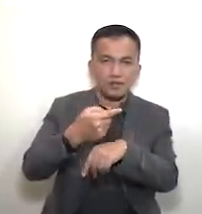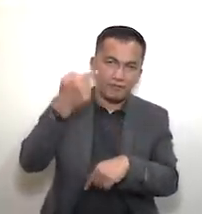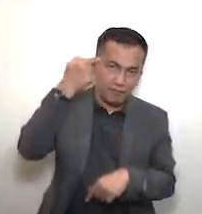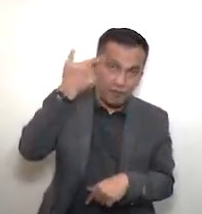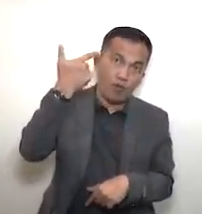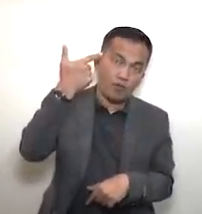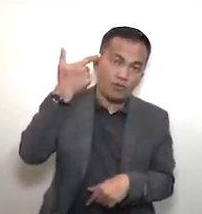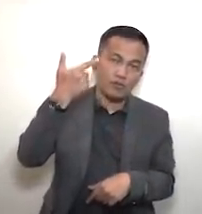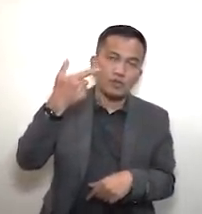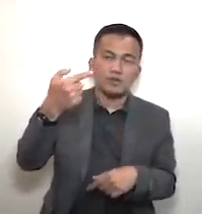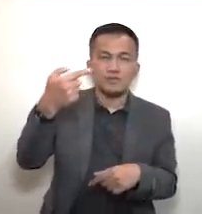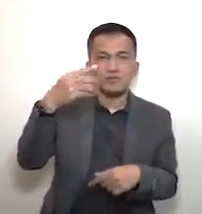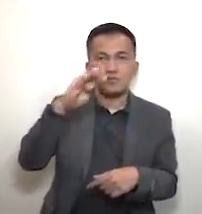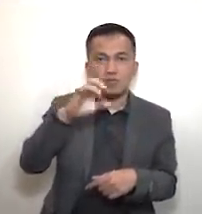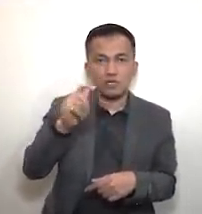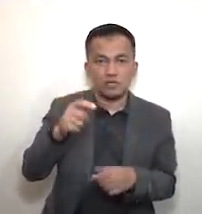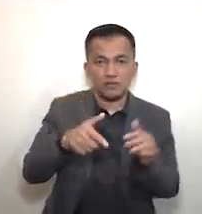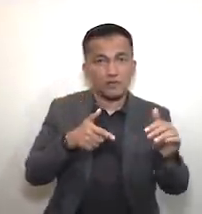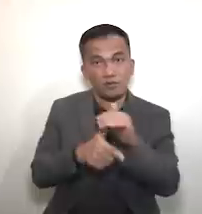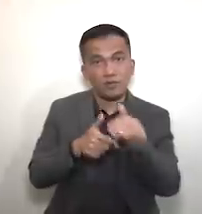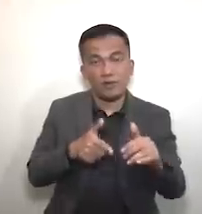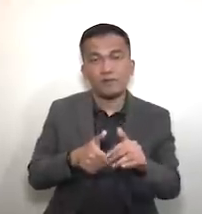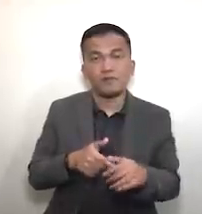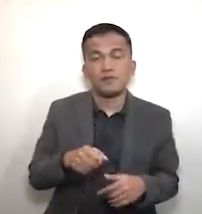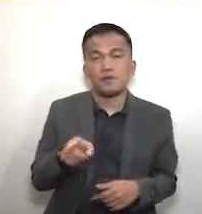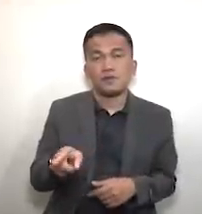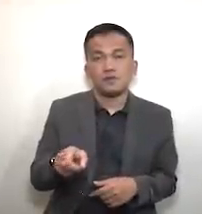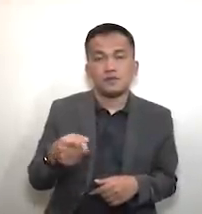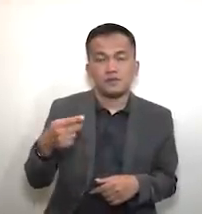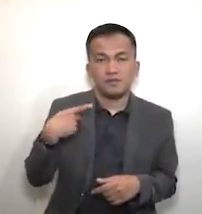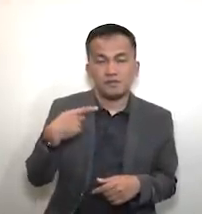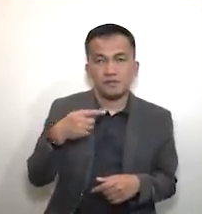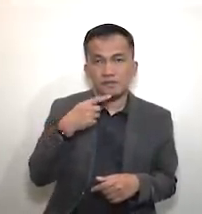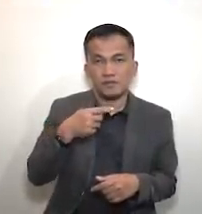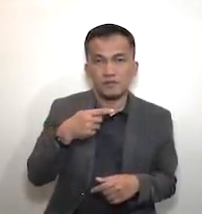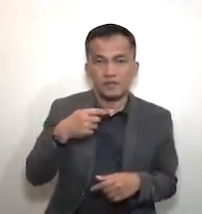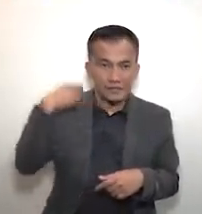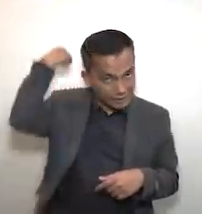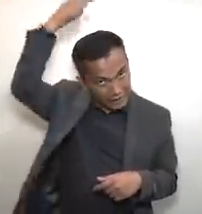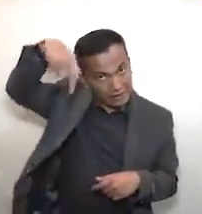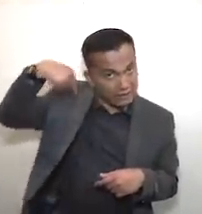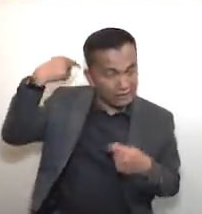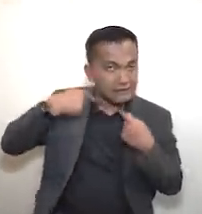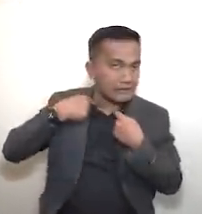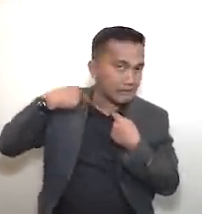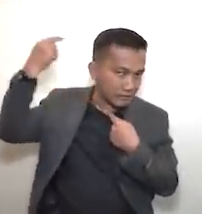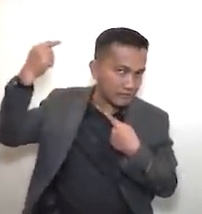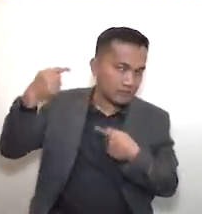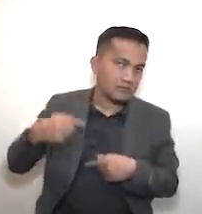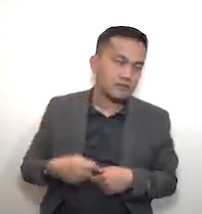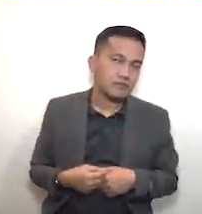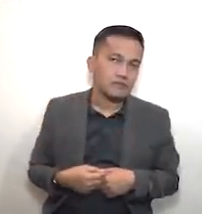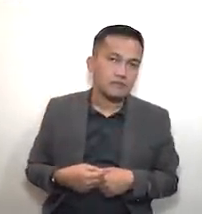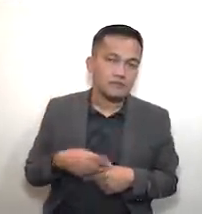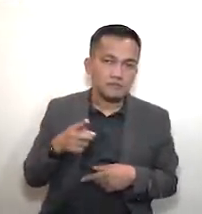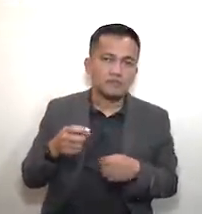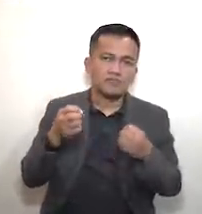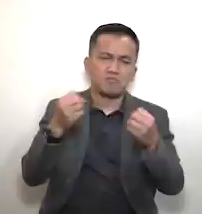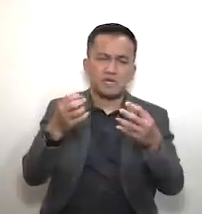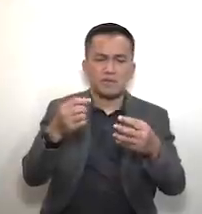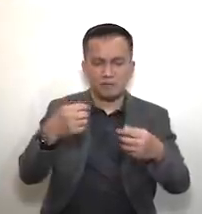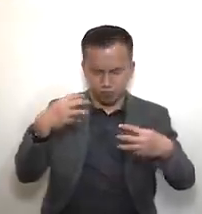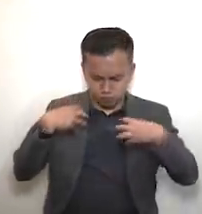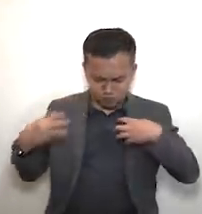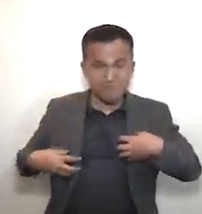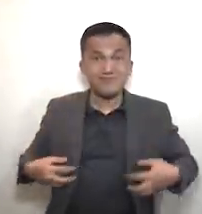ulo ng bala ng 45 at may tali sa liig. At marami mga pasa